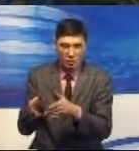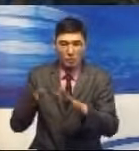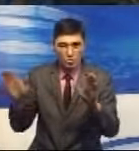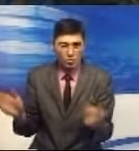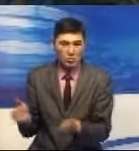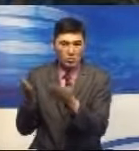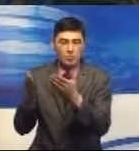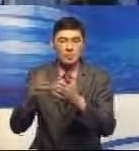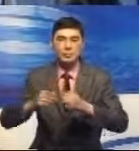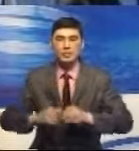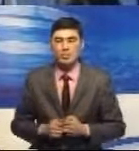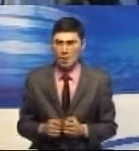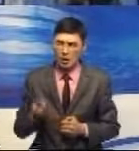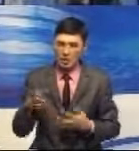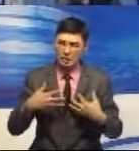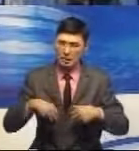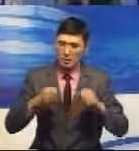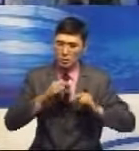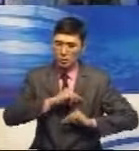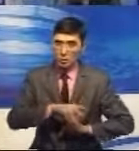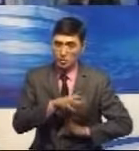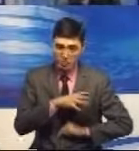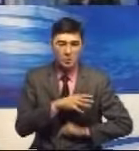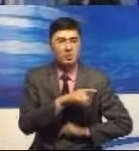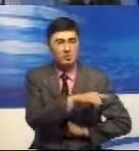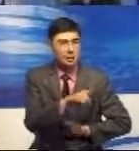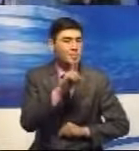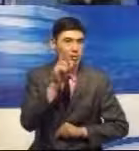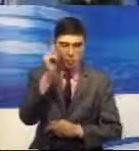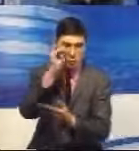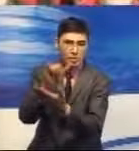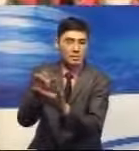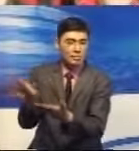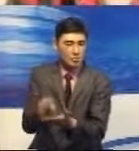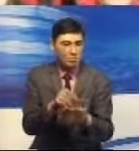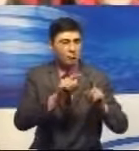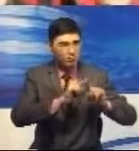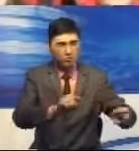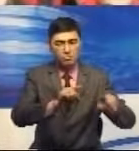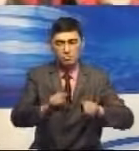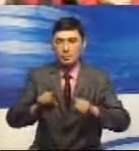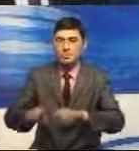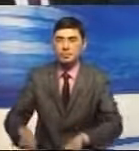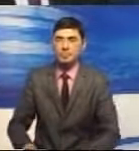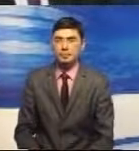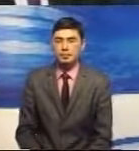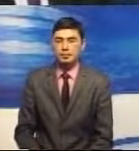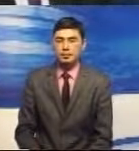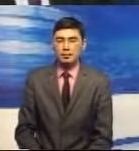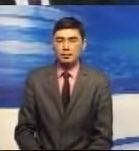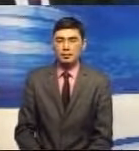қосқан сүбелі еңбегін жастар арасында насихаттауға ықпал еткен, дейді ұйымдастырушылар. Назипа